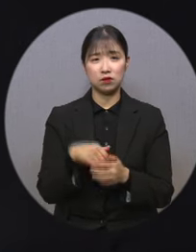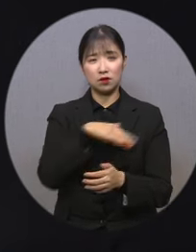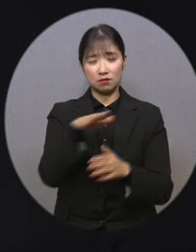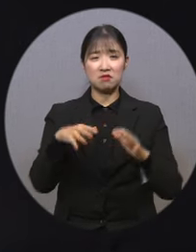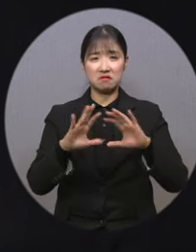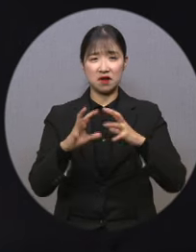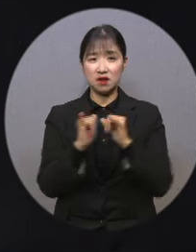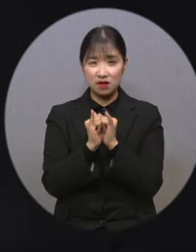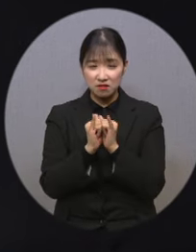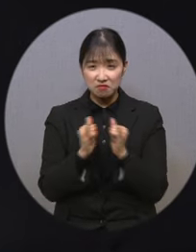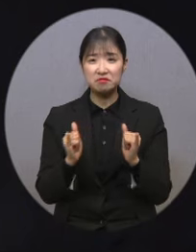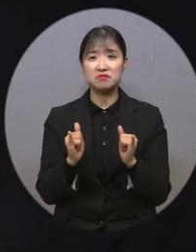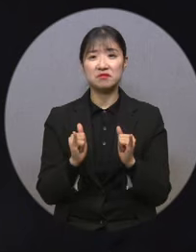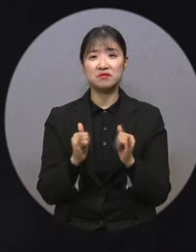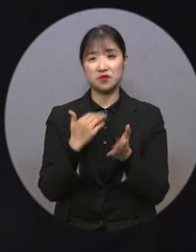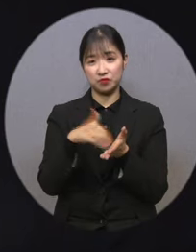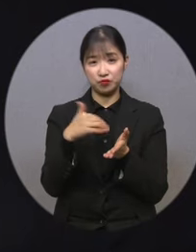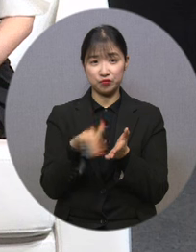인구가